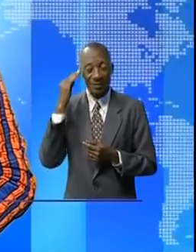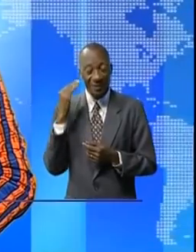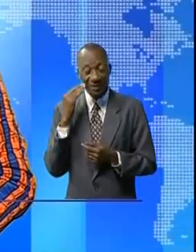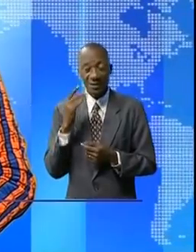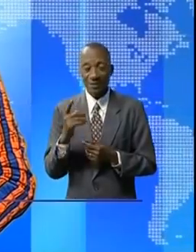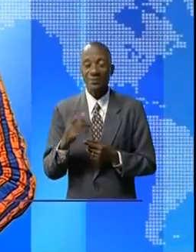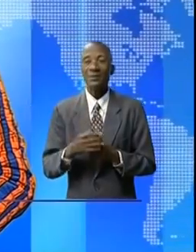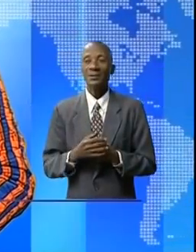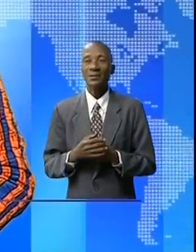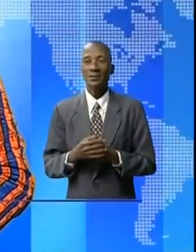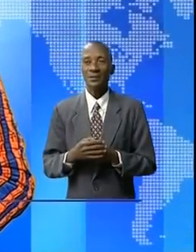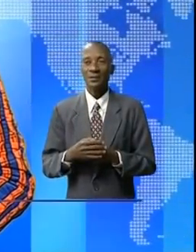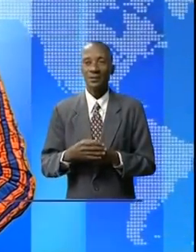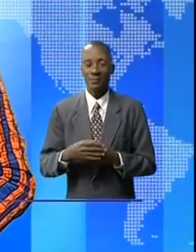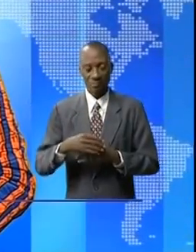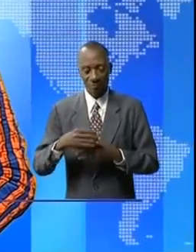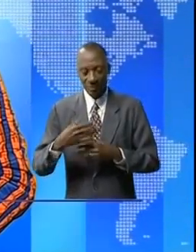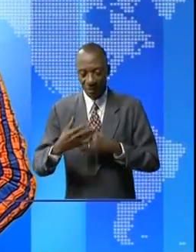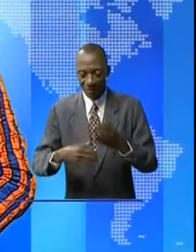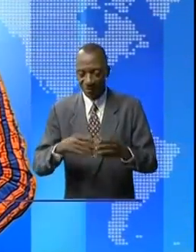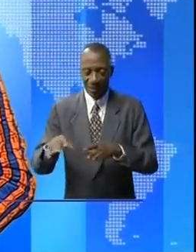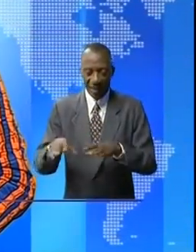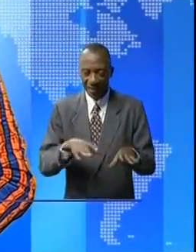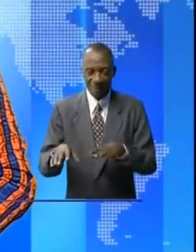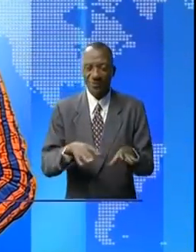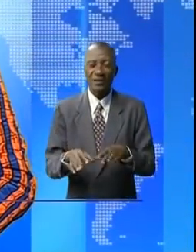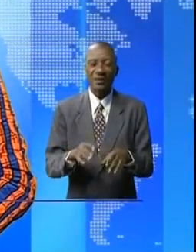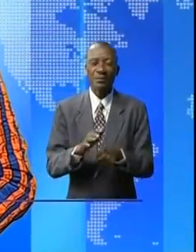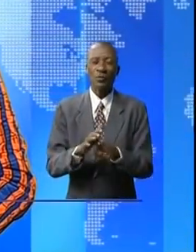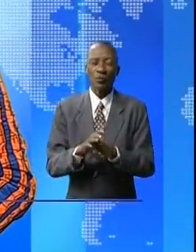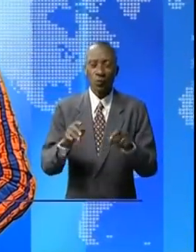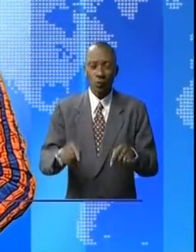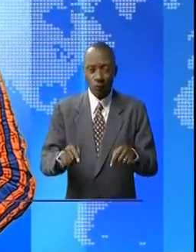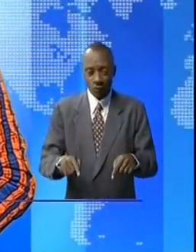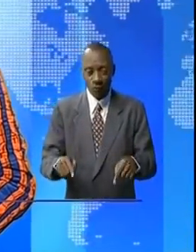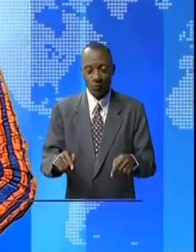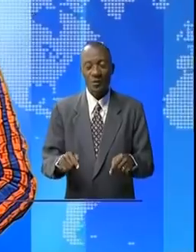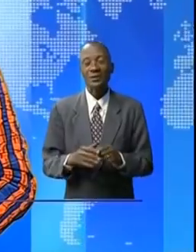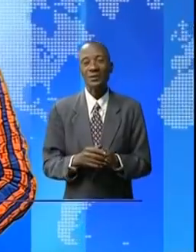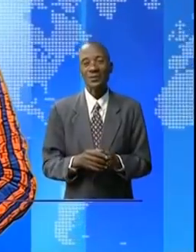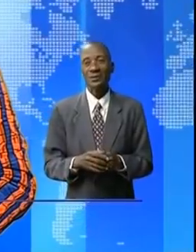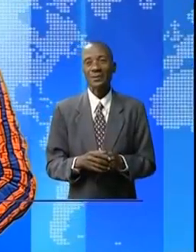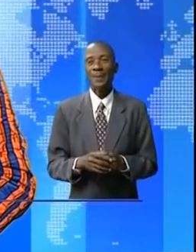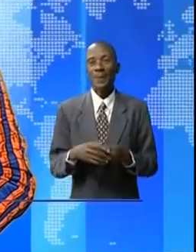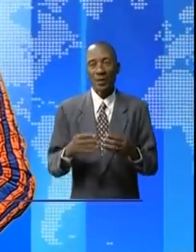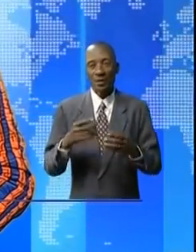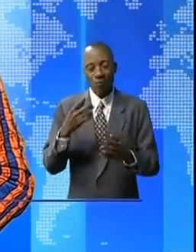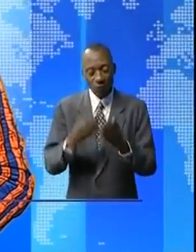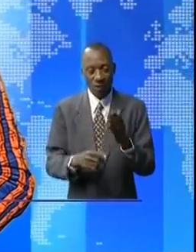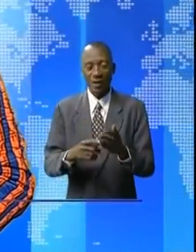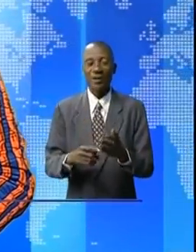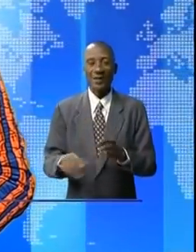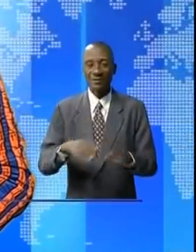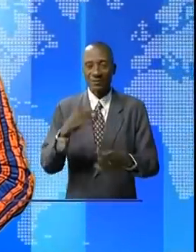pour Christophe Lutundula d'avoir toutes les informations sur le processus d'obtention des passeports, mais aussi les difficultés